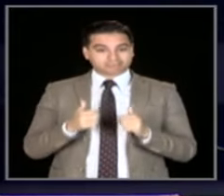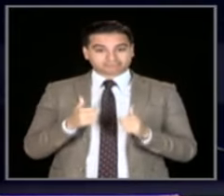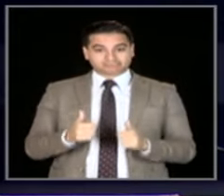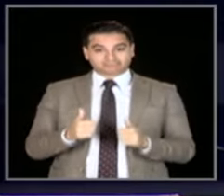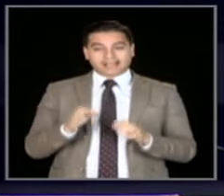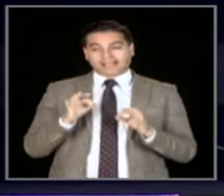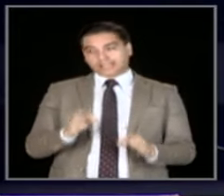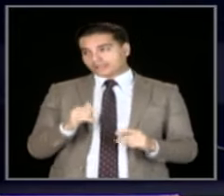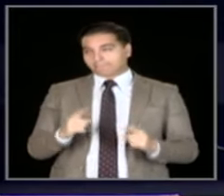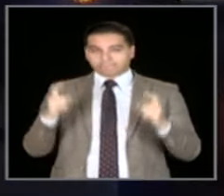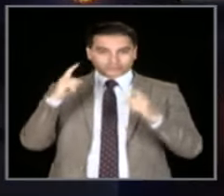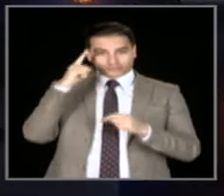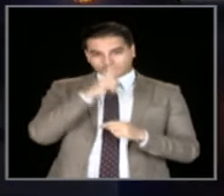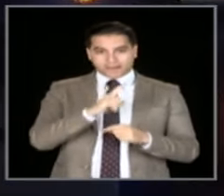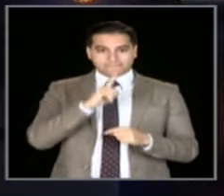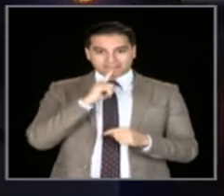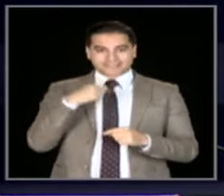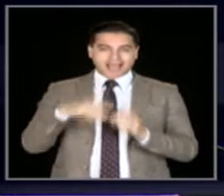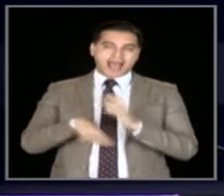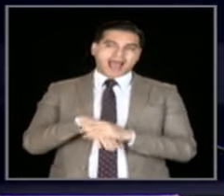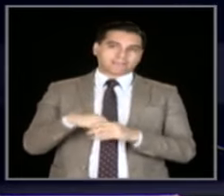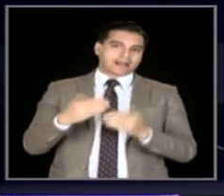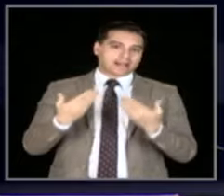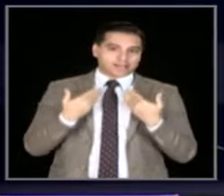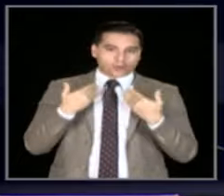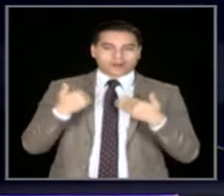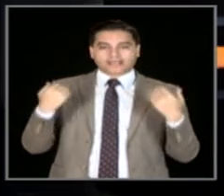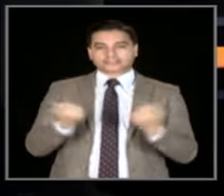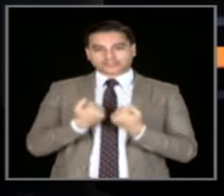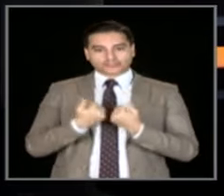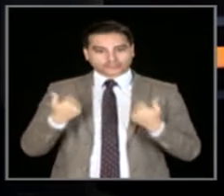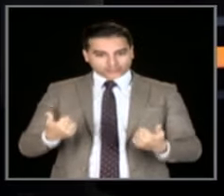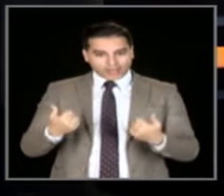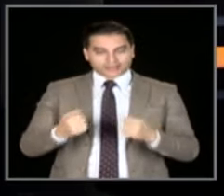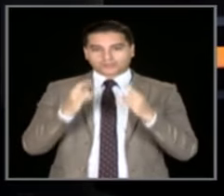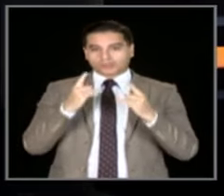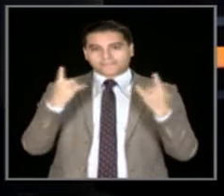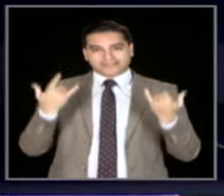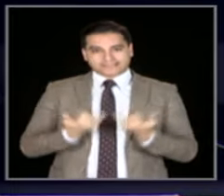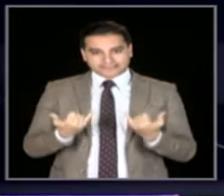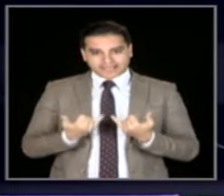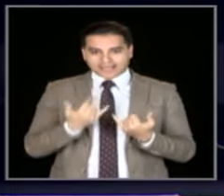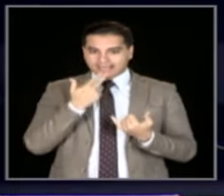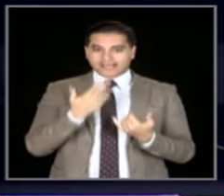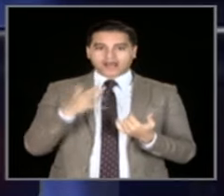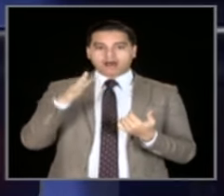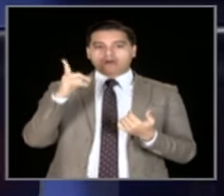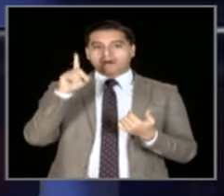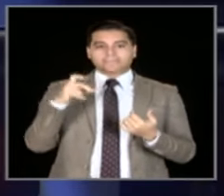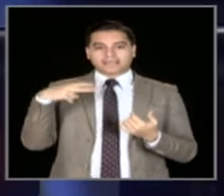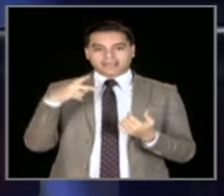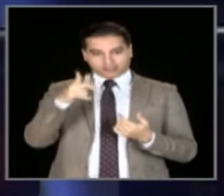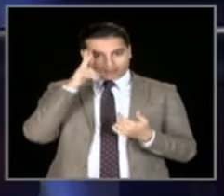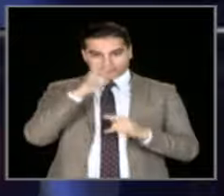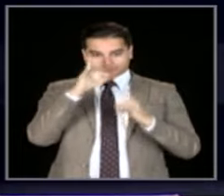أكيد الماتش هيبقى صعب. بس إحنا هنعمل اللي علينا وإحنا استعدينا كويس وربنا سهل. ازيك يا ربيع؟ ازي حضرتك؟ أخبارك